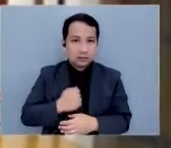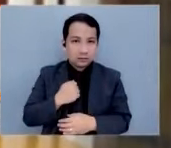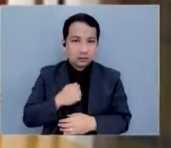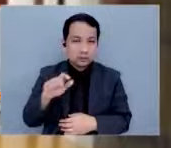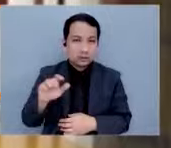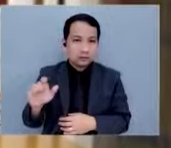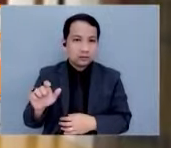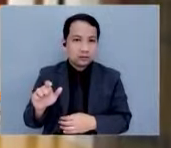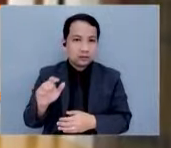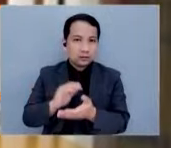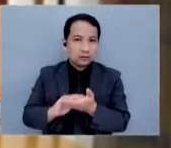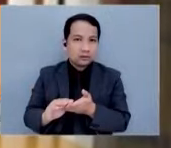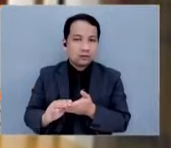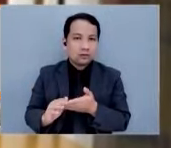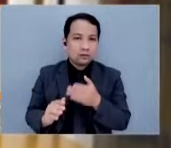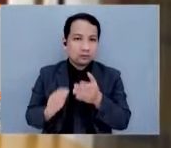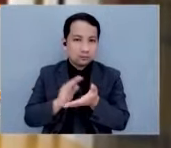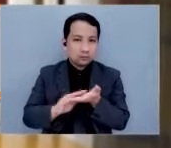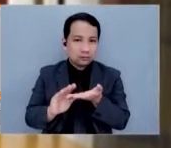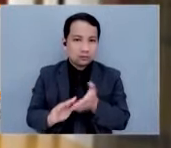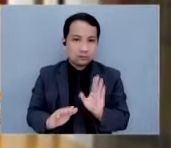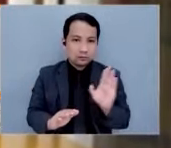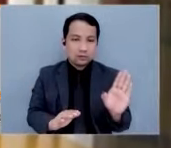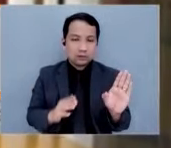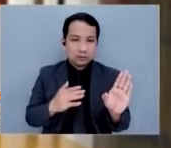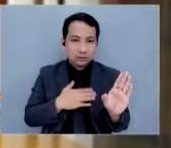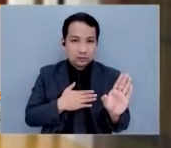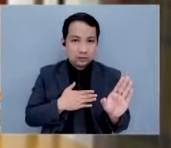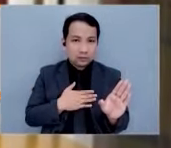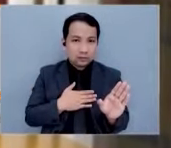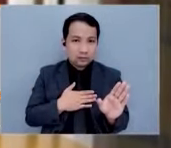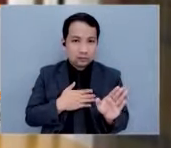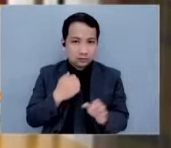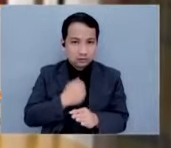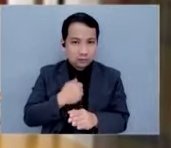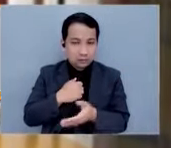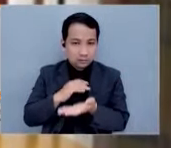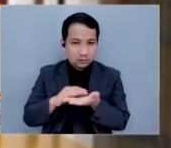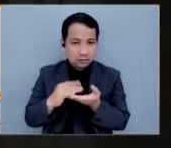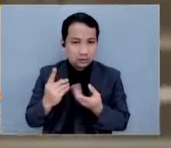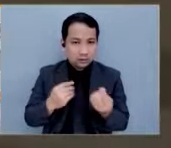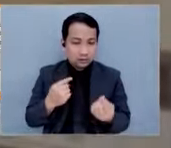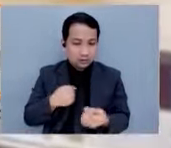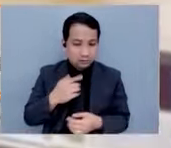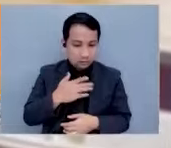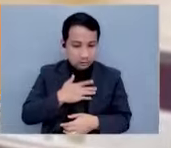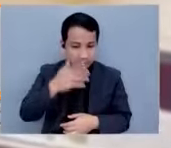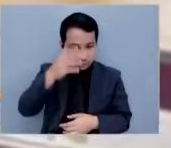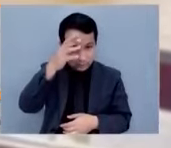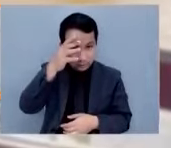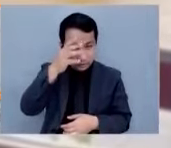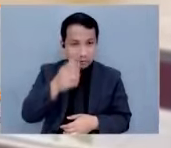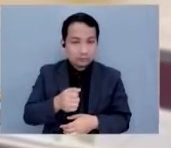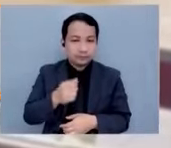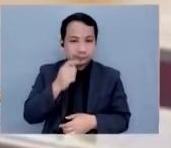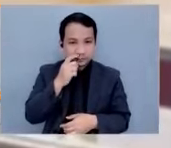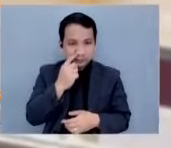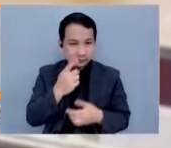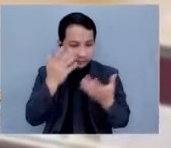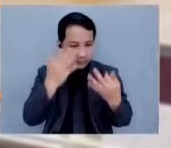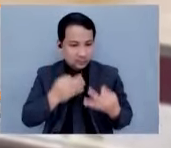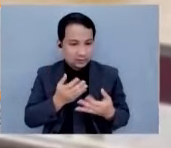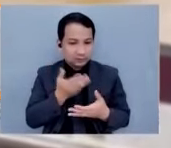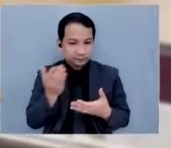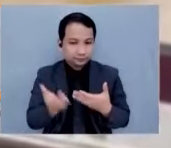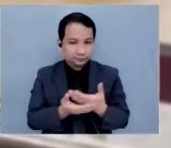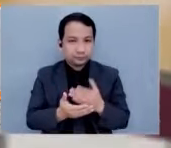na patawarin, humingi siya ng dispensa sa ginawa po ng tatay niya. Pero desidido si Krista na magsampa